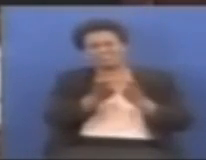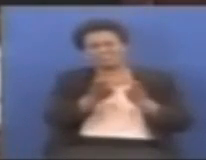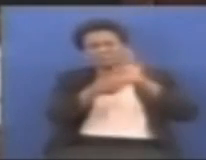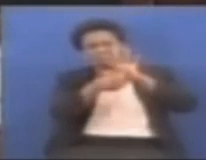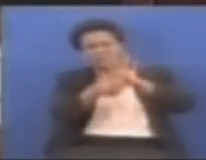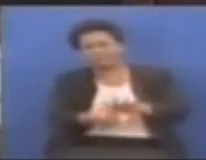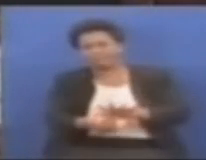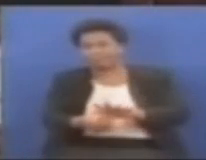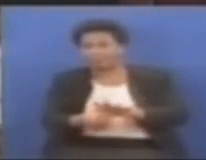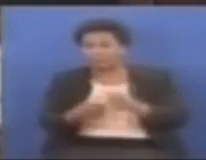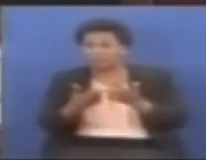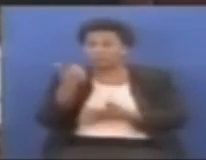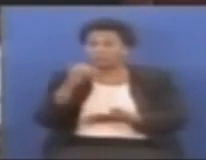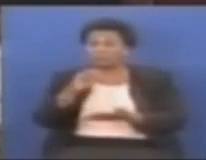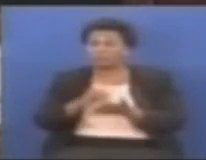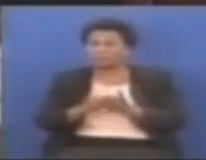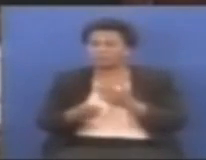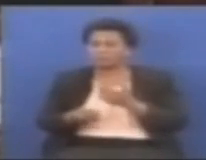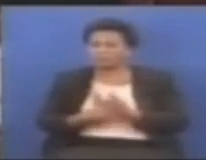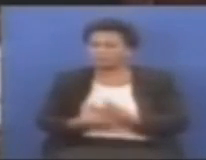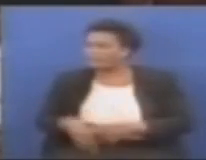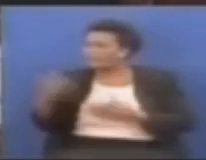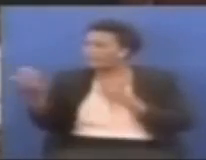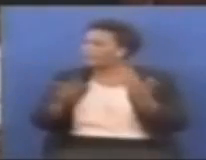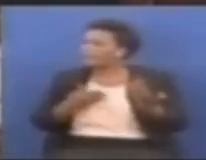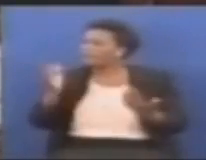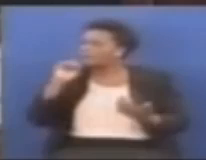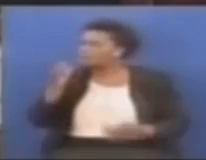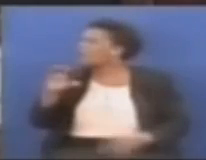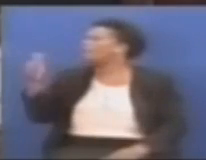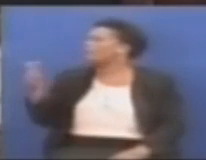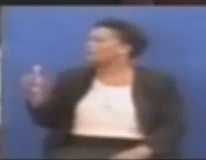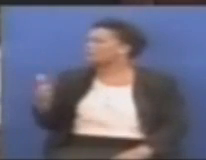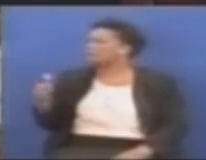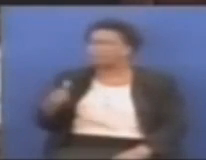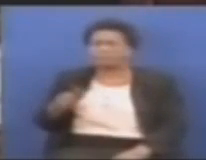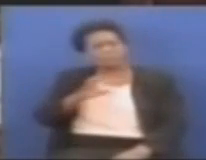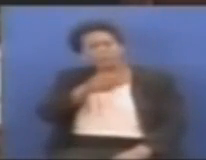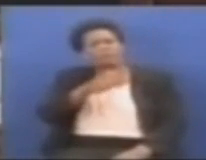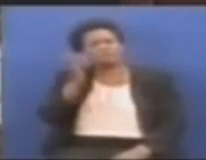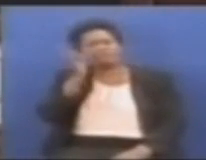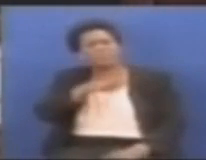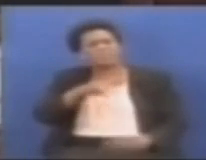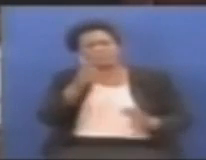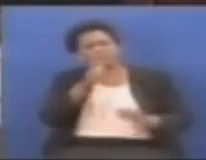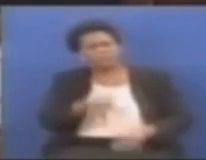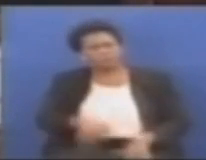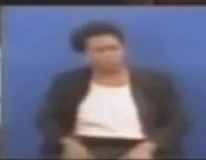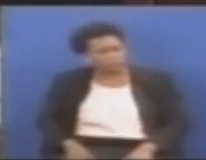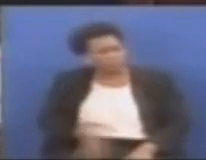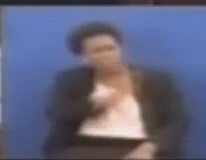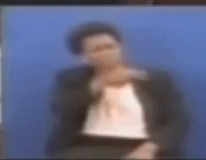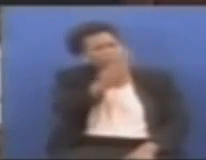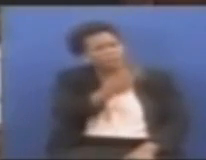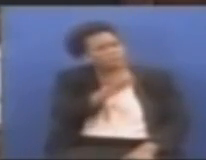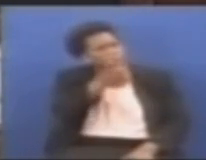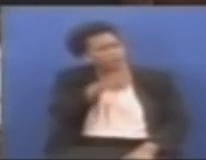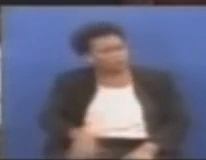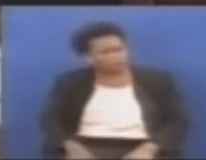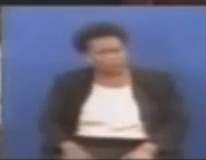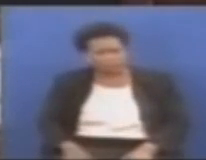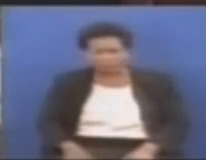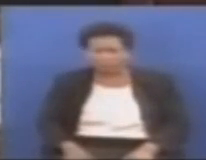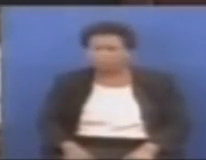Kirwa, tulishirikiana na mimi kutembea wilaya ya Kirwa mzima kuelimisha ulinzi shirikishi wa BMU, na matokeo yake